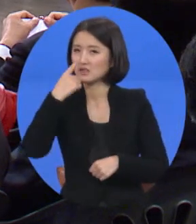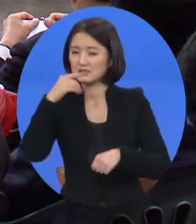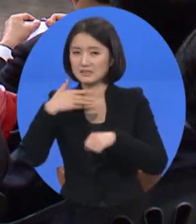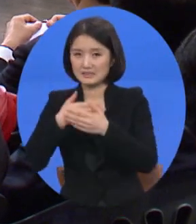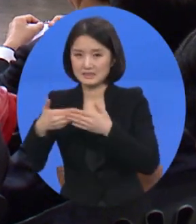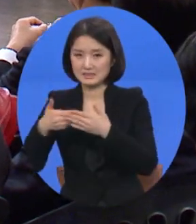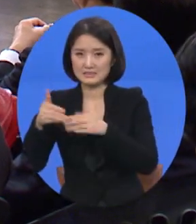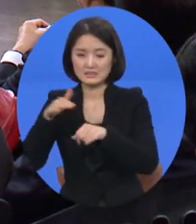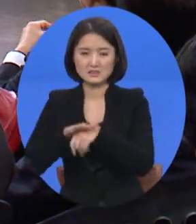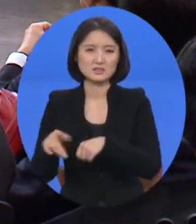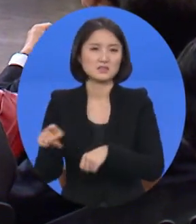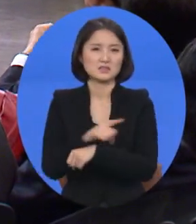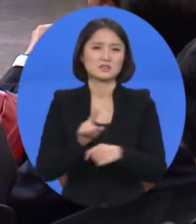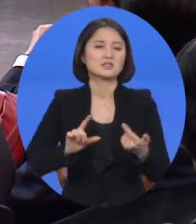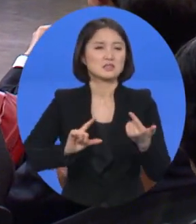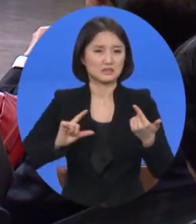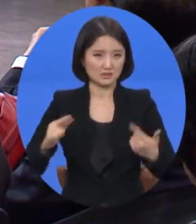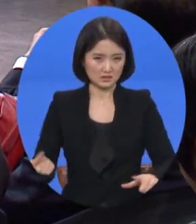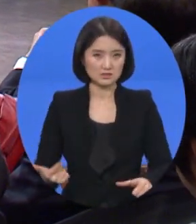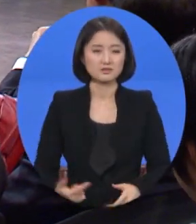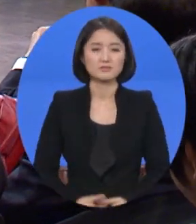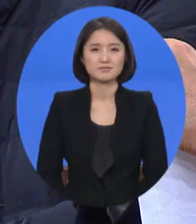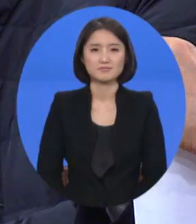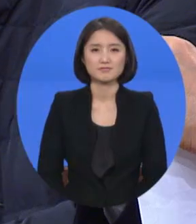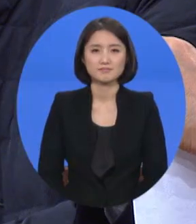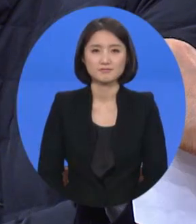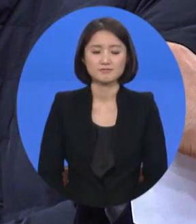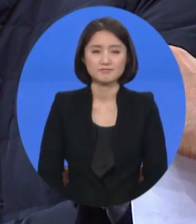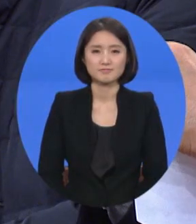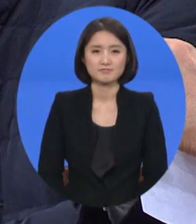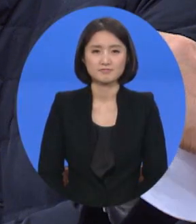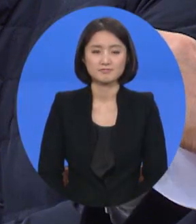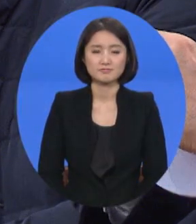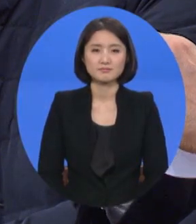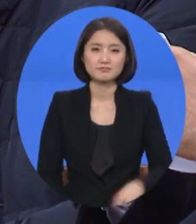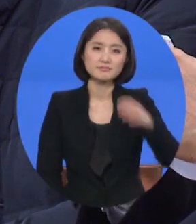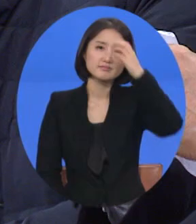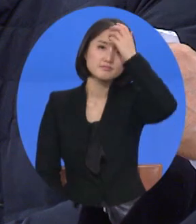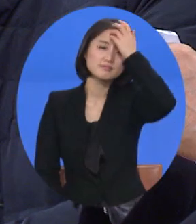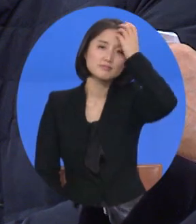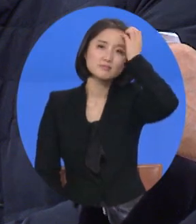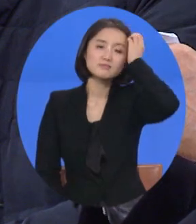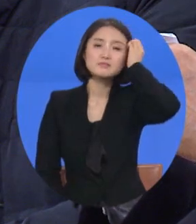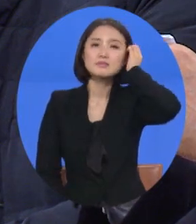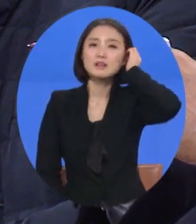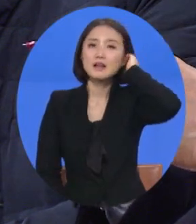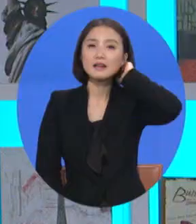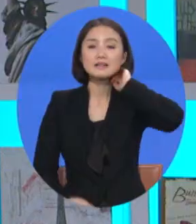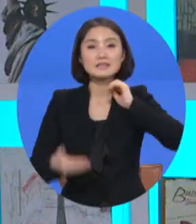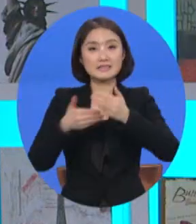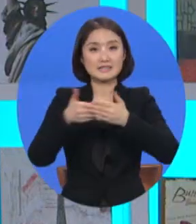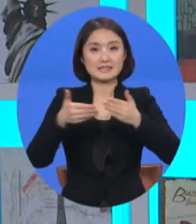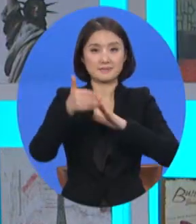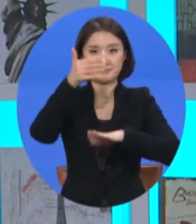신기하고 재미있는 측면입니다 자 이제 우리 다른 마지막 그림 하나를 더 보도록 할까요 어떤